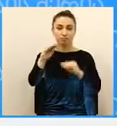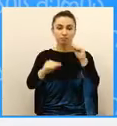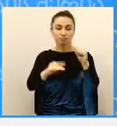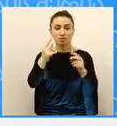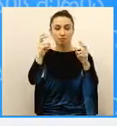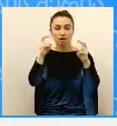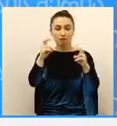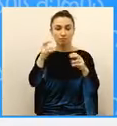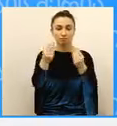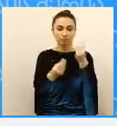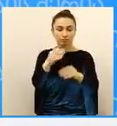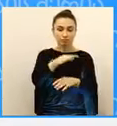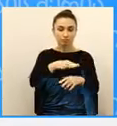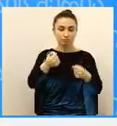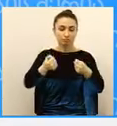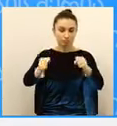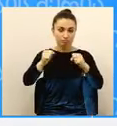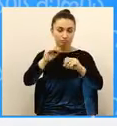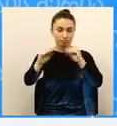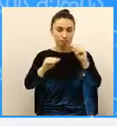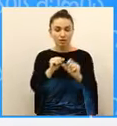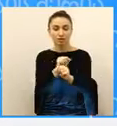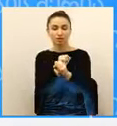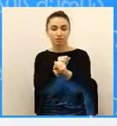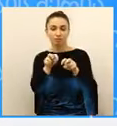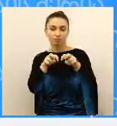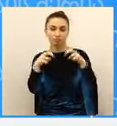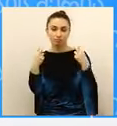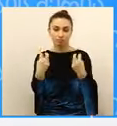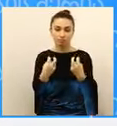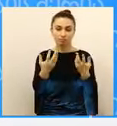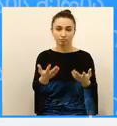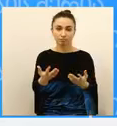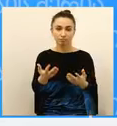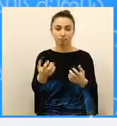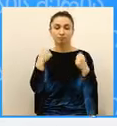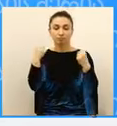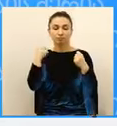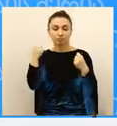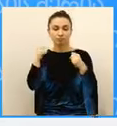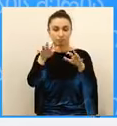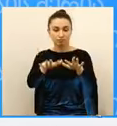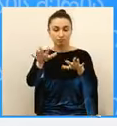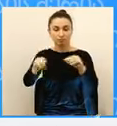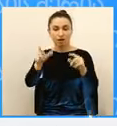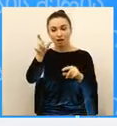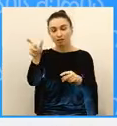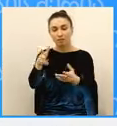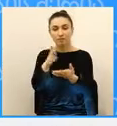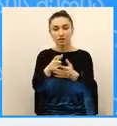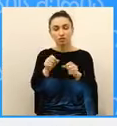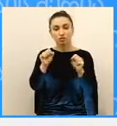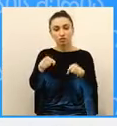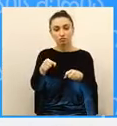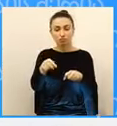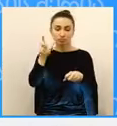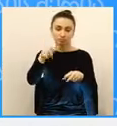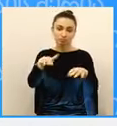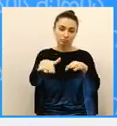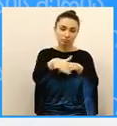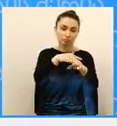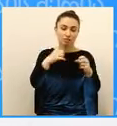განთავსდა საბავშვო მოედნები ატრაქციონებით, დასასვენებელი პავილიონები, ფიტნეს ზონა, სადაც ადამიანებს აქვთ შესაძლებლობა